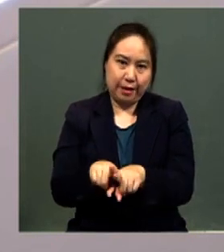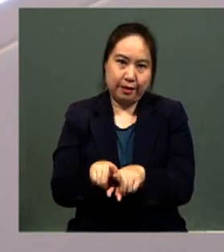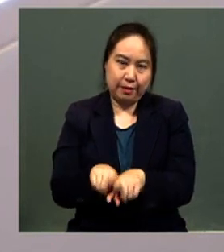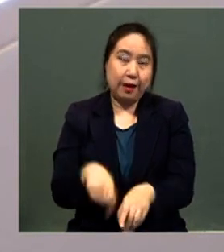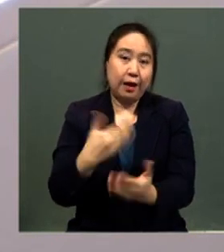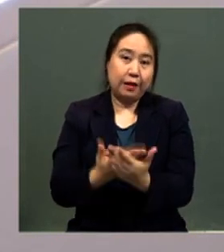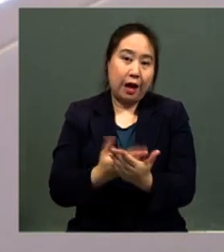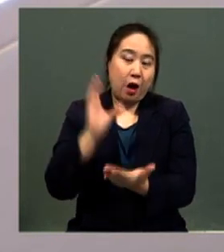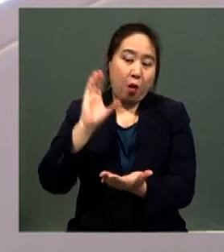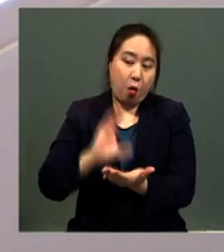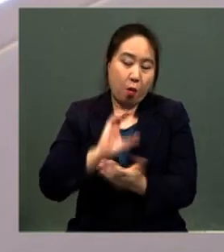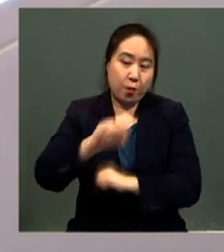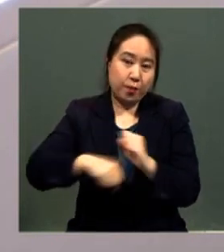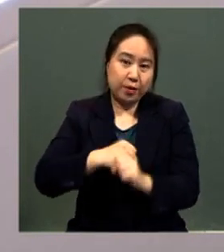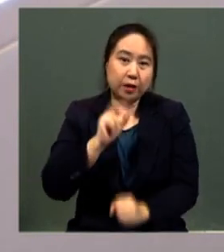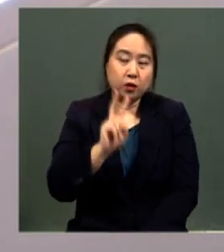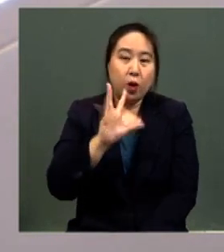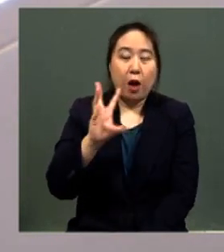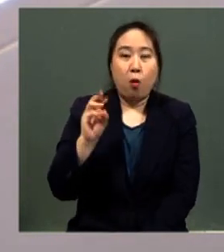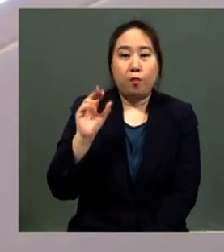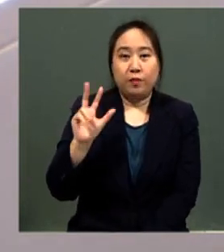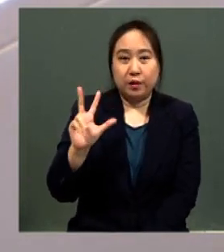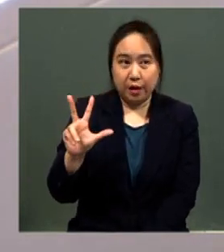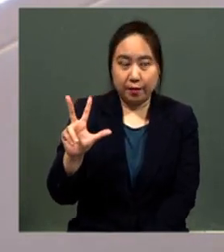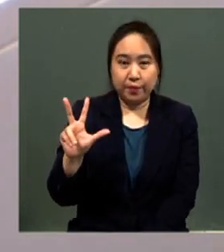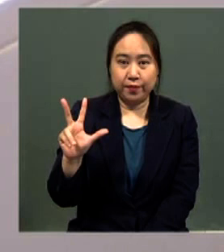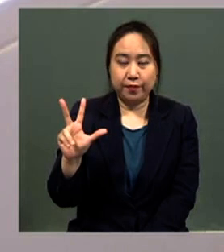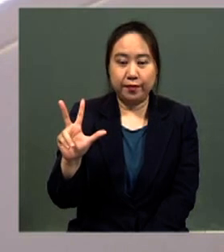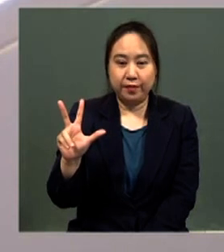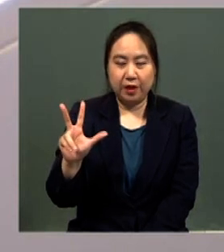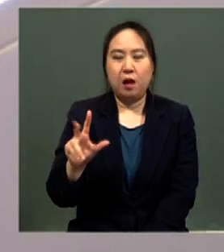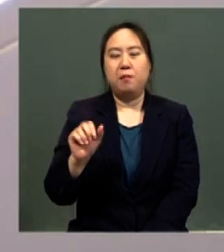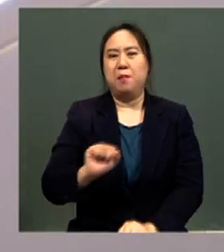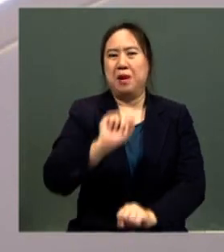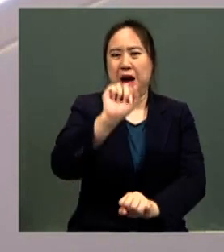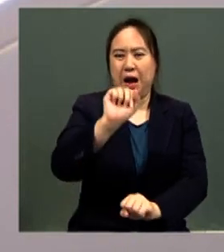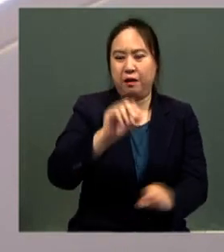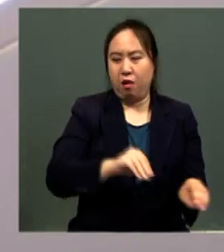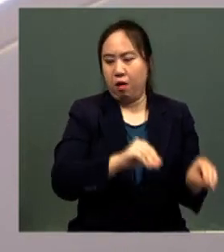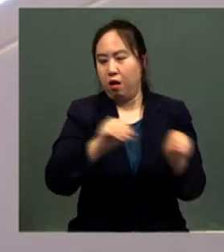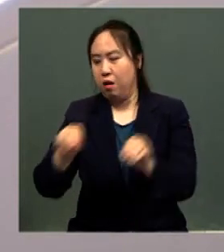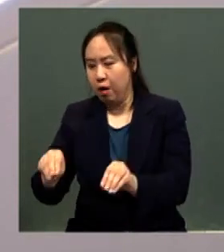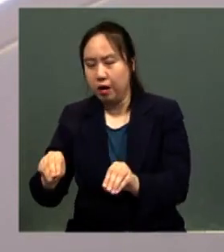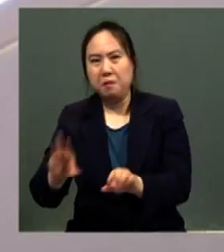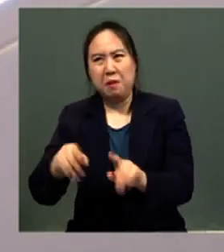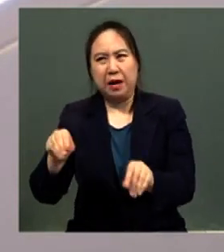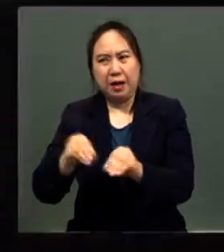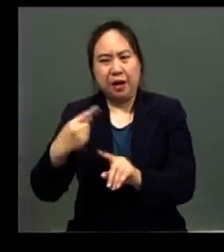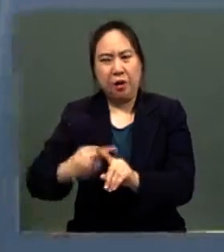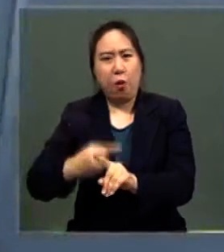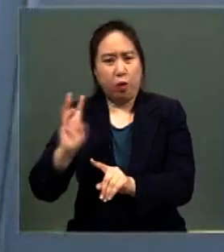ณปี2563นั้นก็ออกมาล่าช้าไปประมาณเกือบ6เดือนน